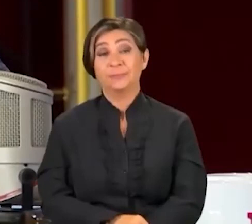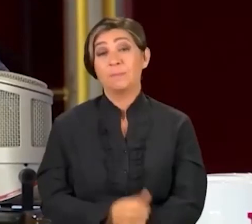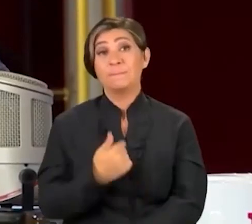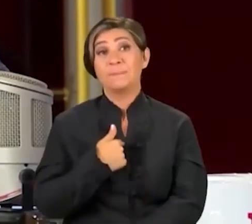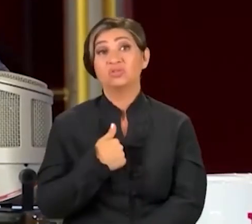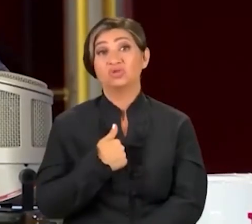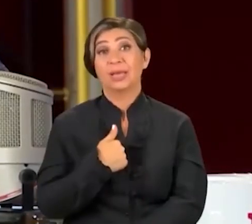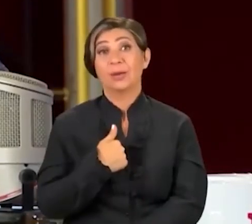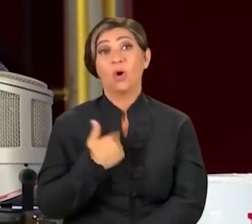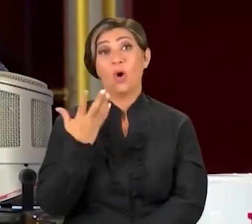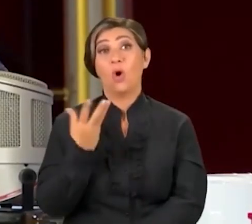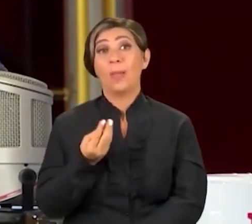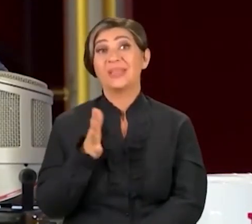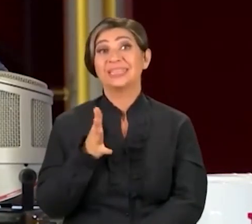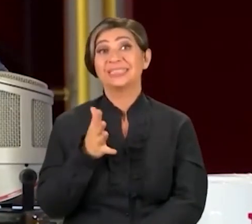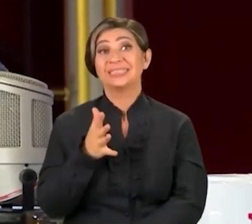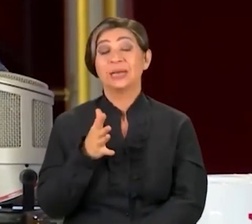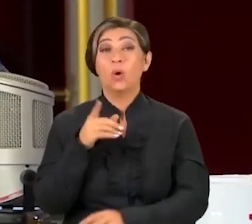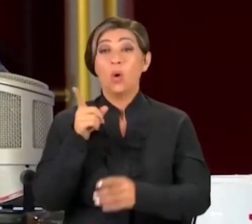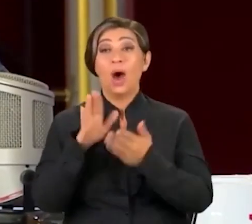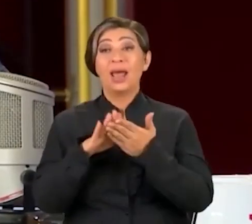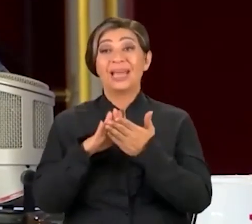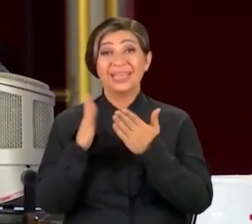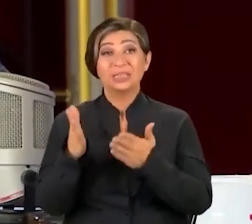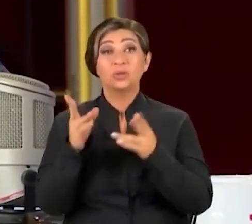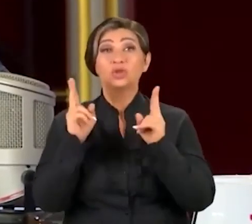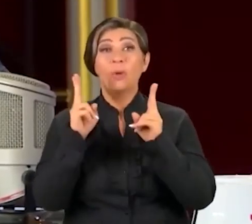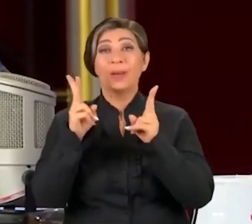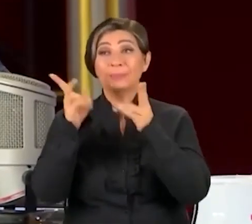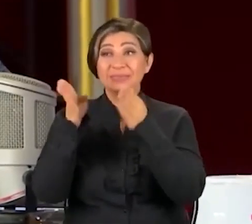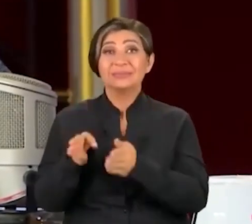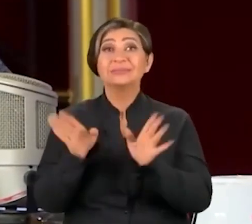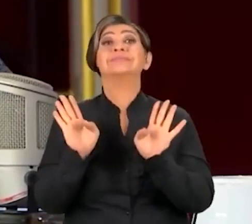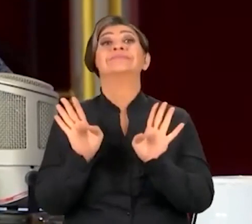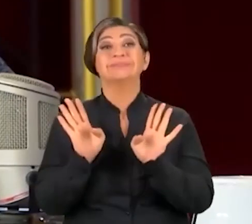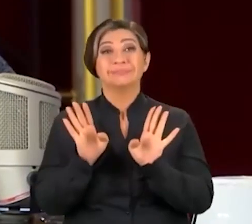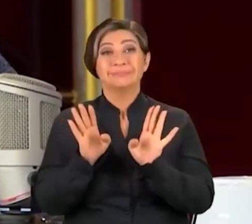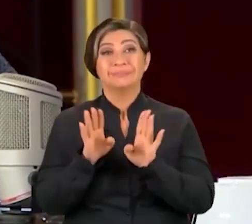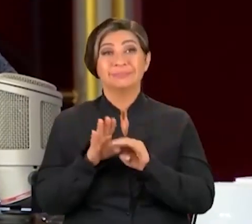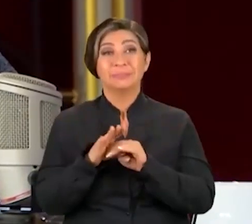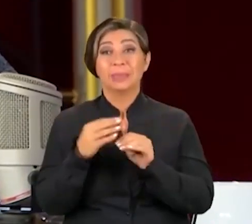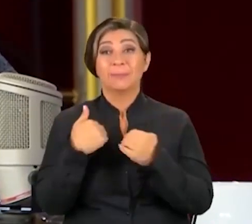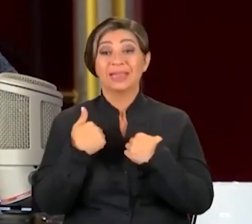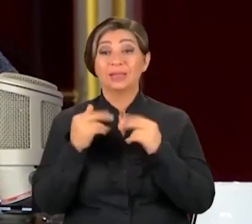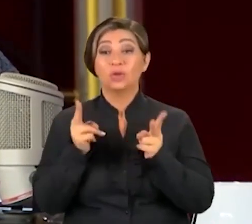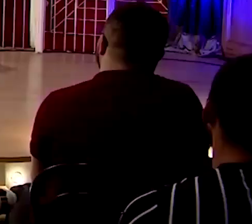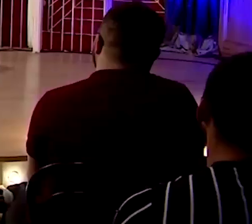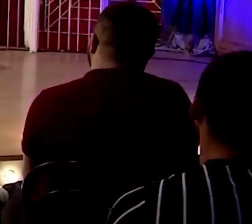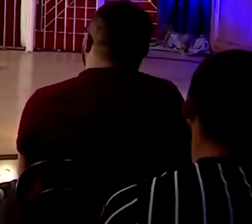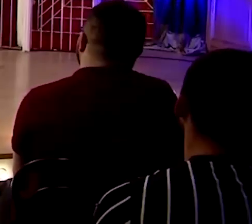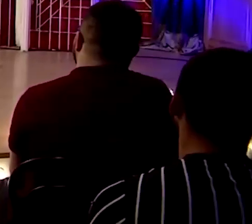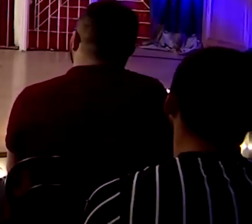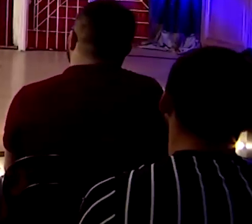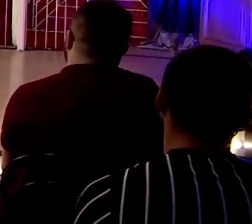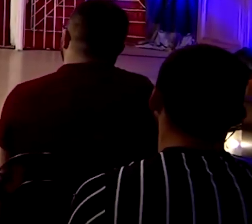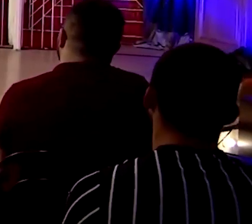bence olabilir. Yani o arkadaş da zaten normal bir insan değildi. Ben de normal değilim.